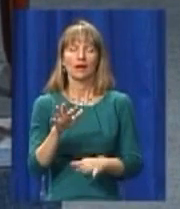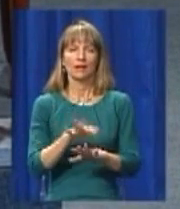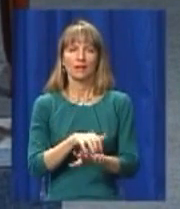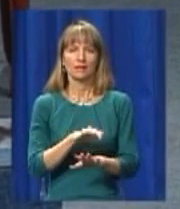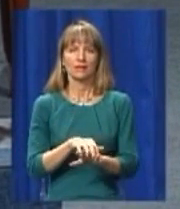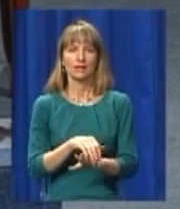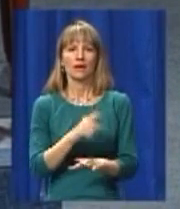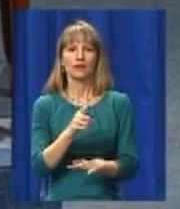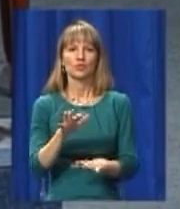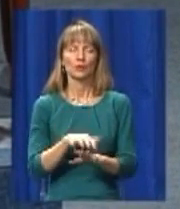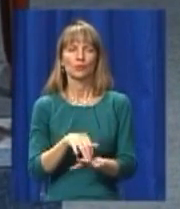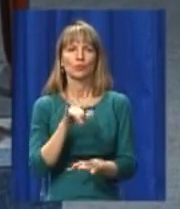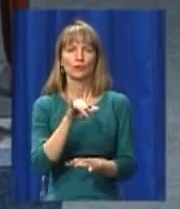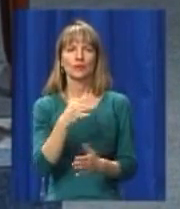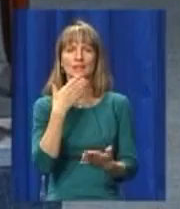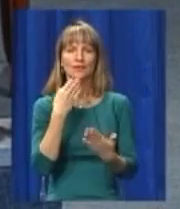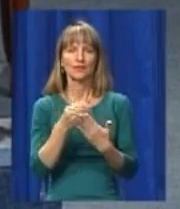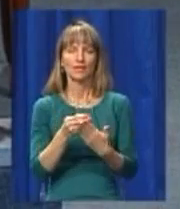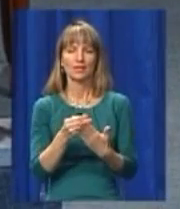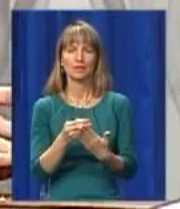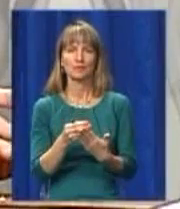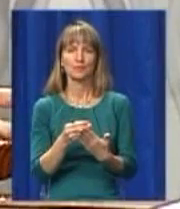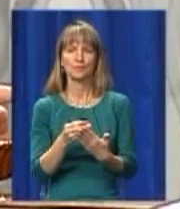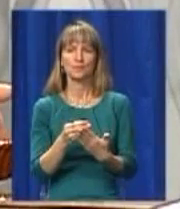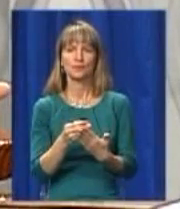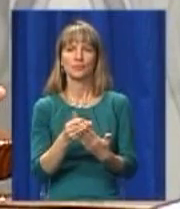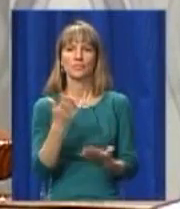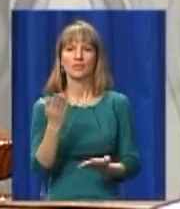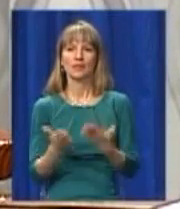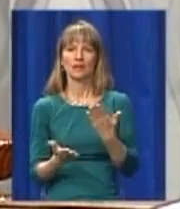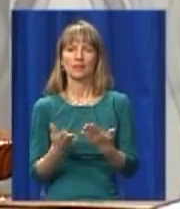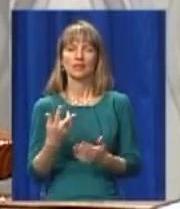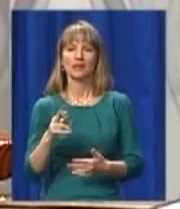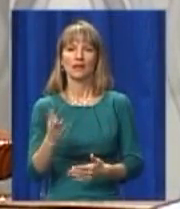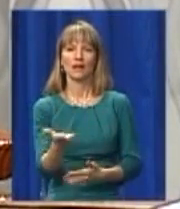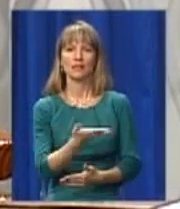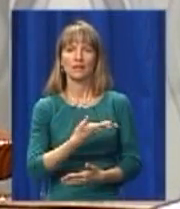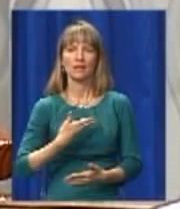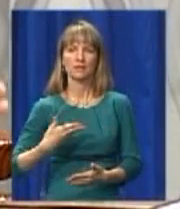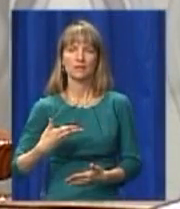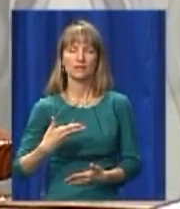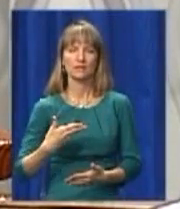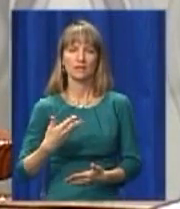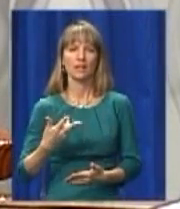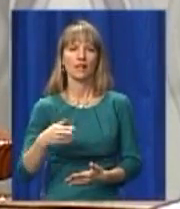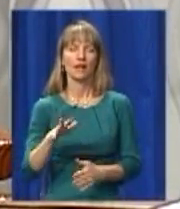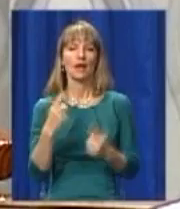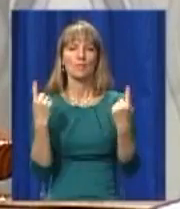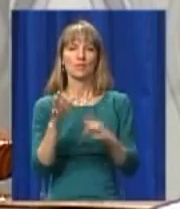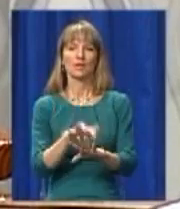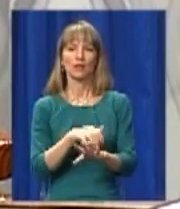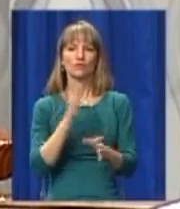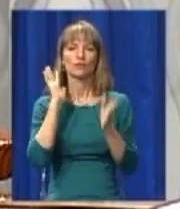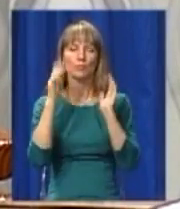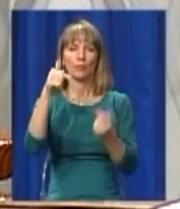бы, каждый кот у него свои, как бы, как у нас принципы, вот. То есть, если для нас, для обычных котов обычный шампунь еще